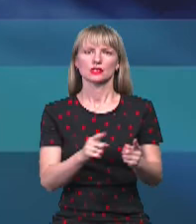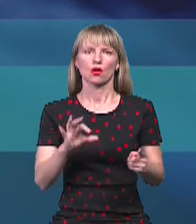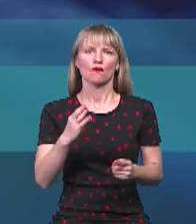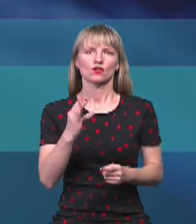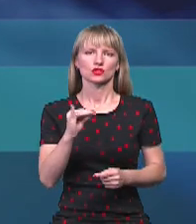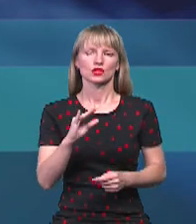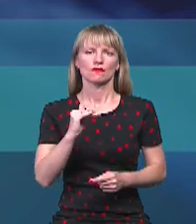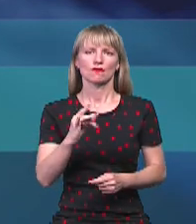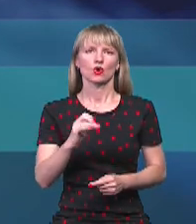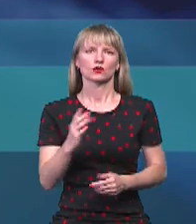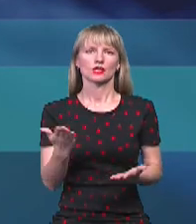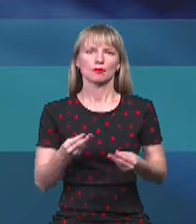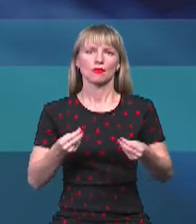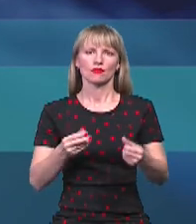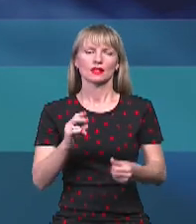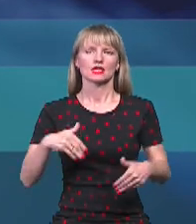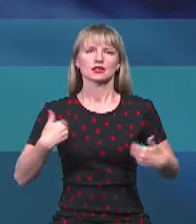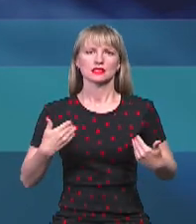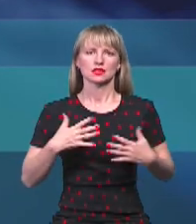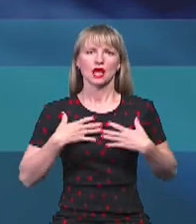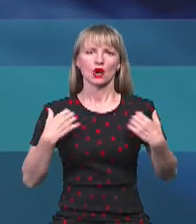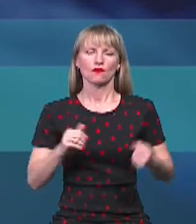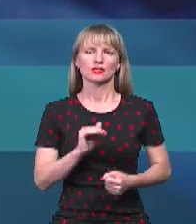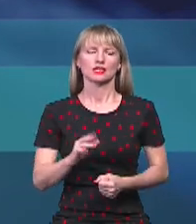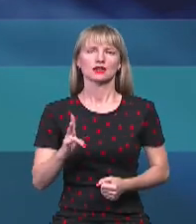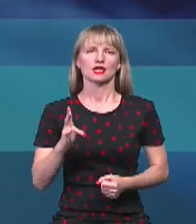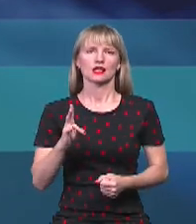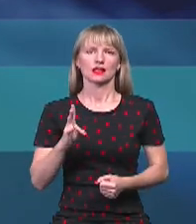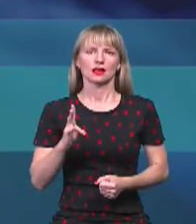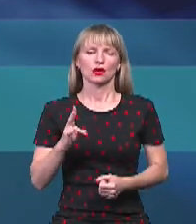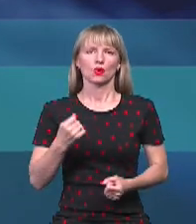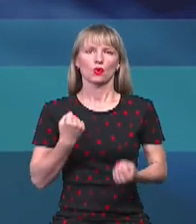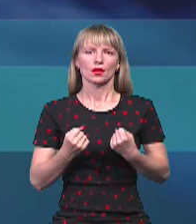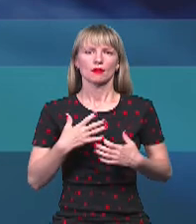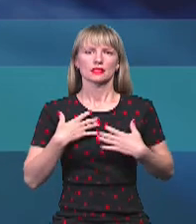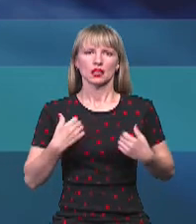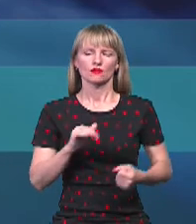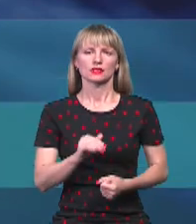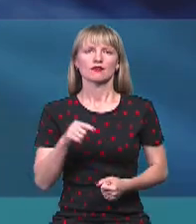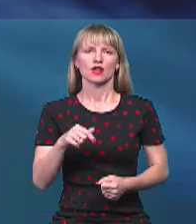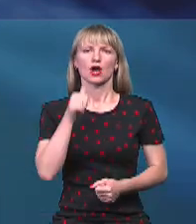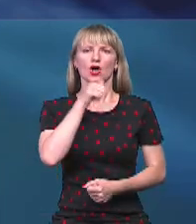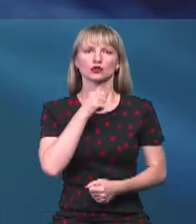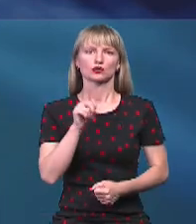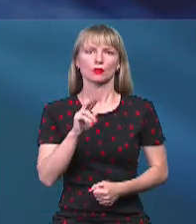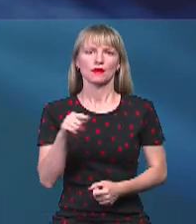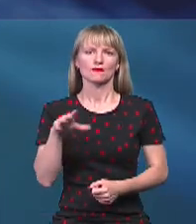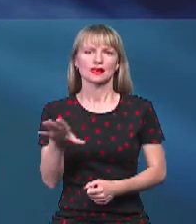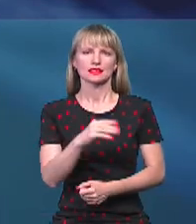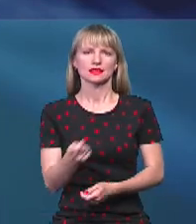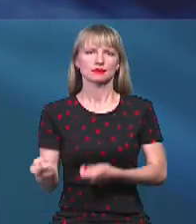фрукты, и фрукты, да, которые повлияют и на здоровье детей, и на иммунитет. Для того, чтобы в этом году все поставки